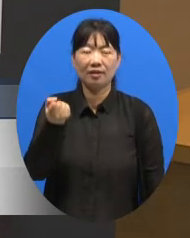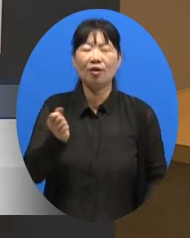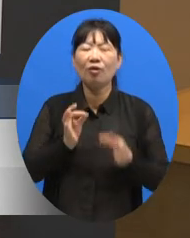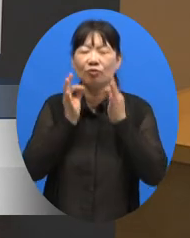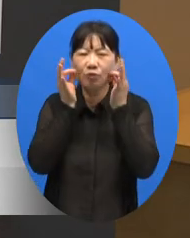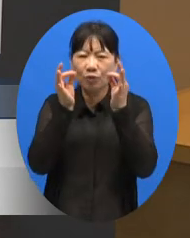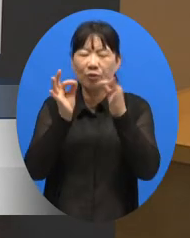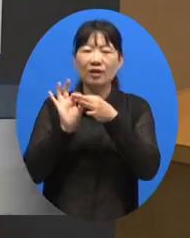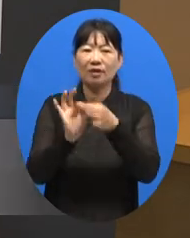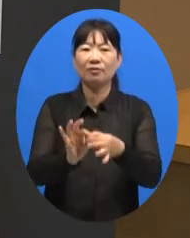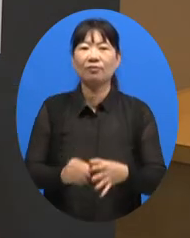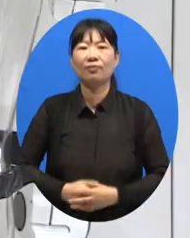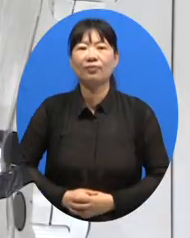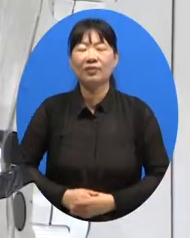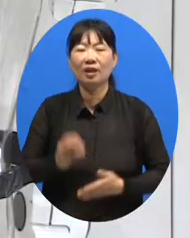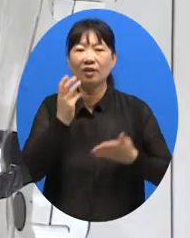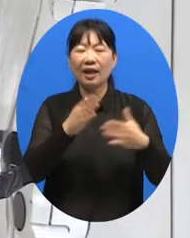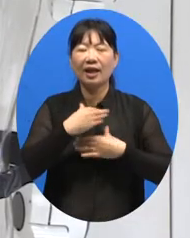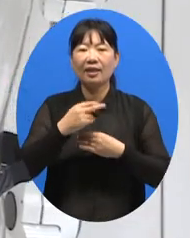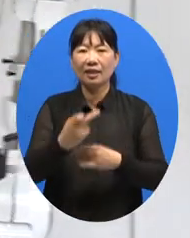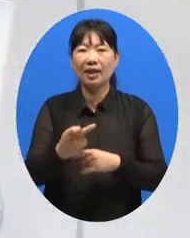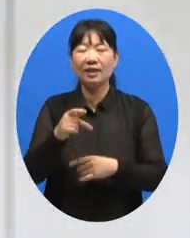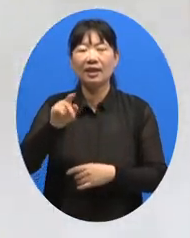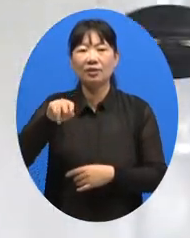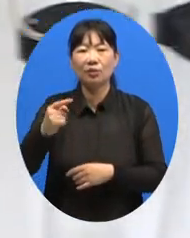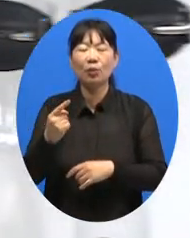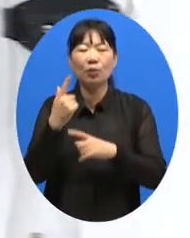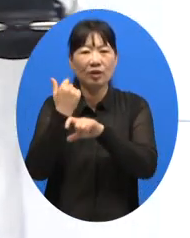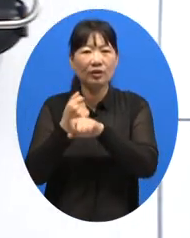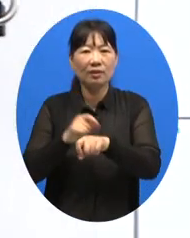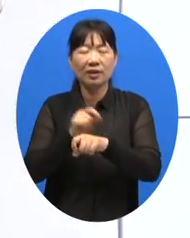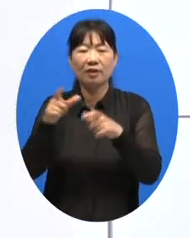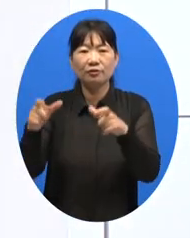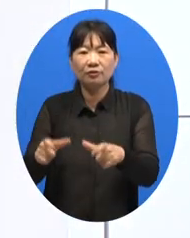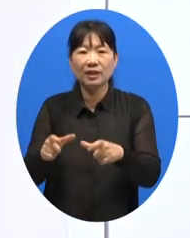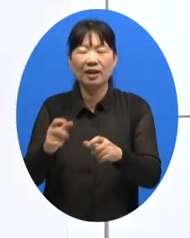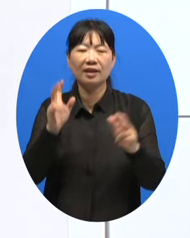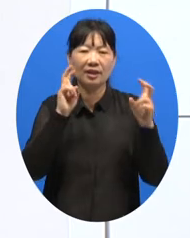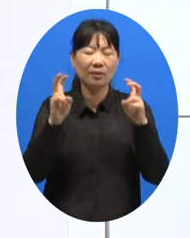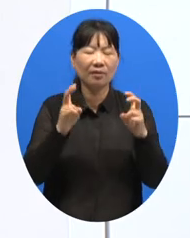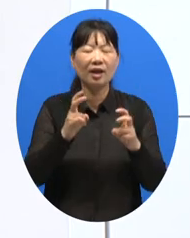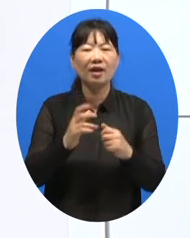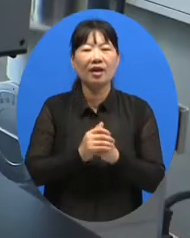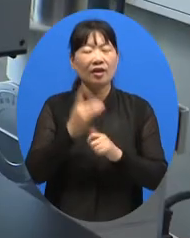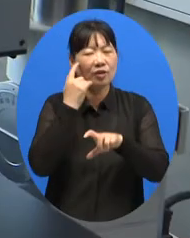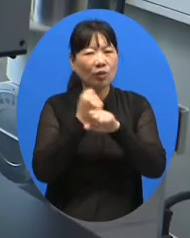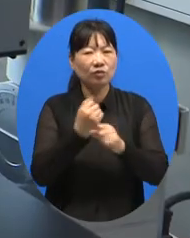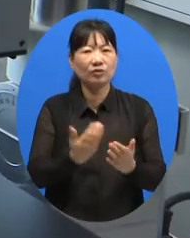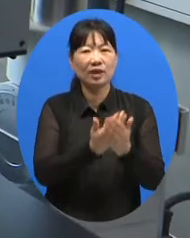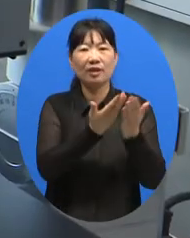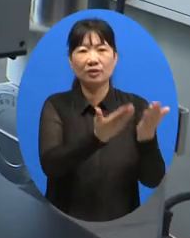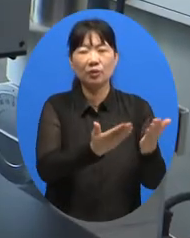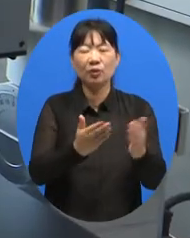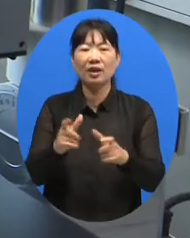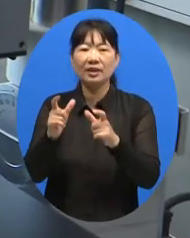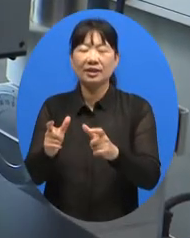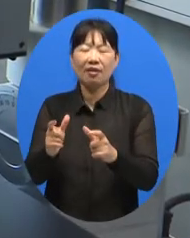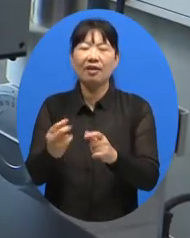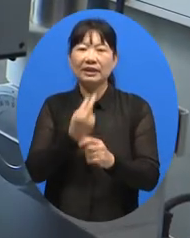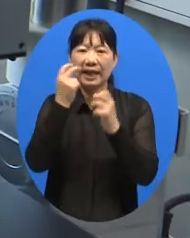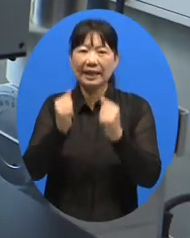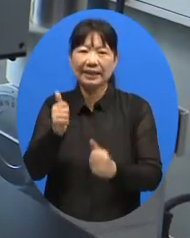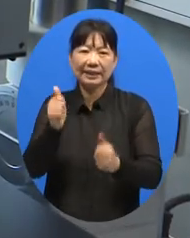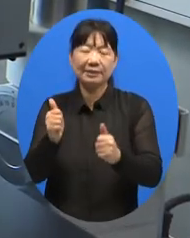목적으로 계속 노력하도록 하겠습니다. 경기 안산 강소연구개발 특구가 기업의 기술 경쟁력을 확보하고 지역 경쟁력을